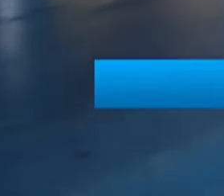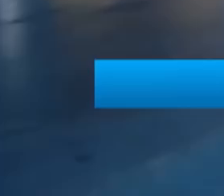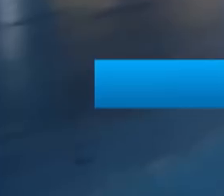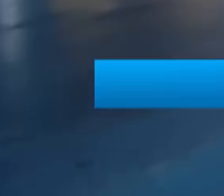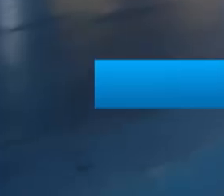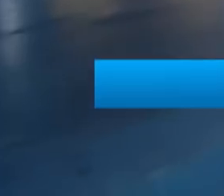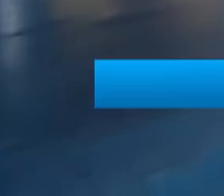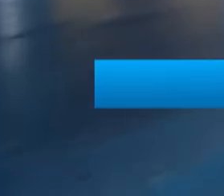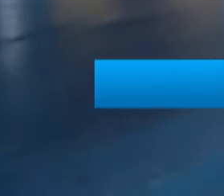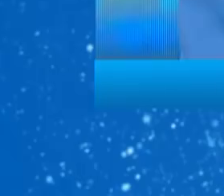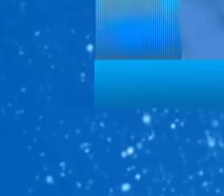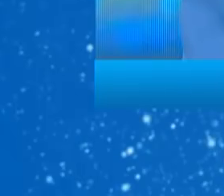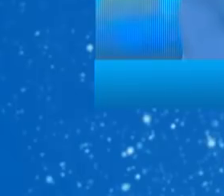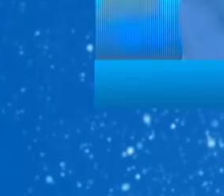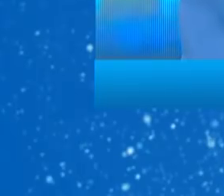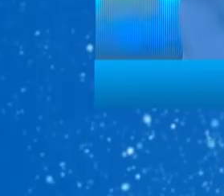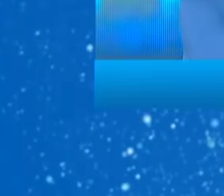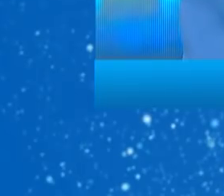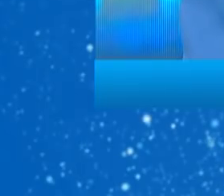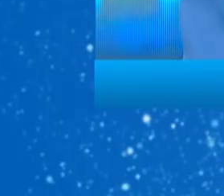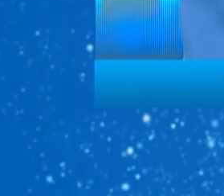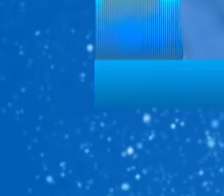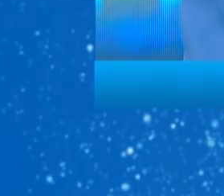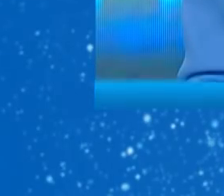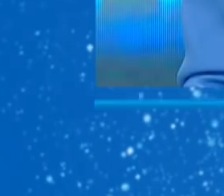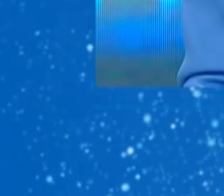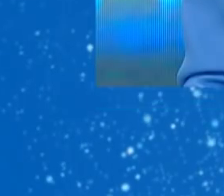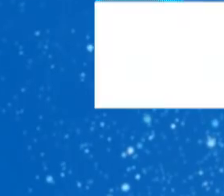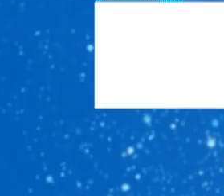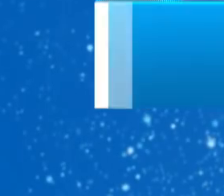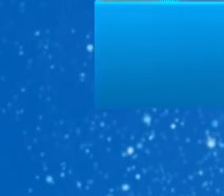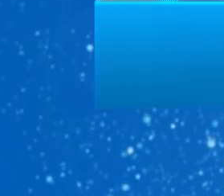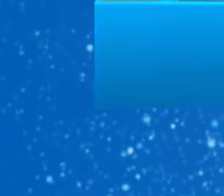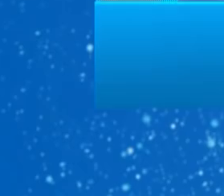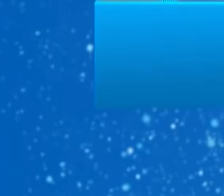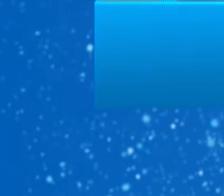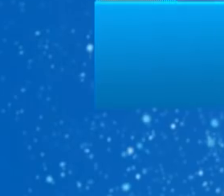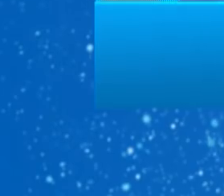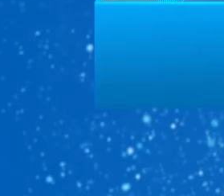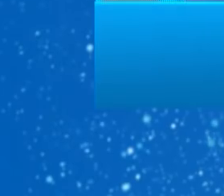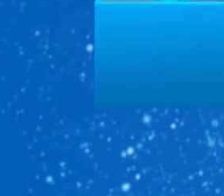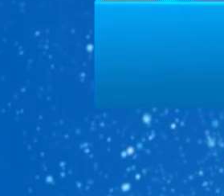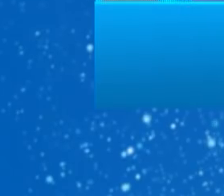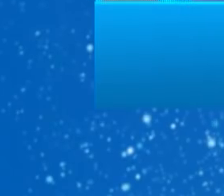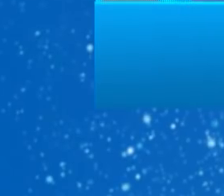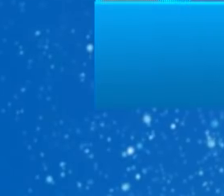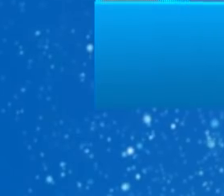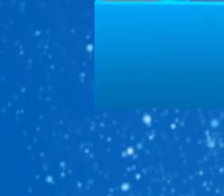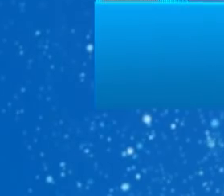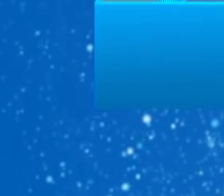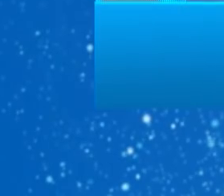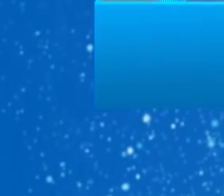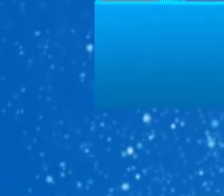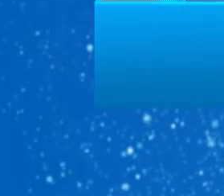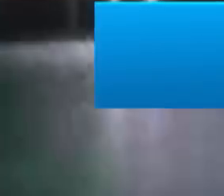פרשננו, זו יהיה ממש נתניהו בוודאי יעדיף לשכוח בקמפיין שלו. כן, קרו כמה תקלות